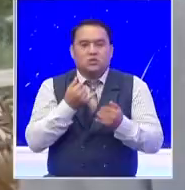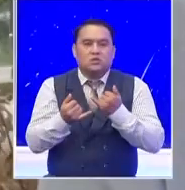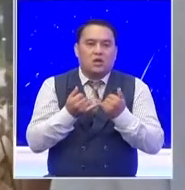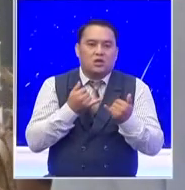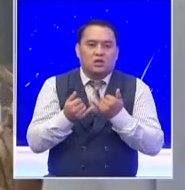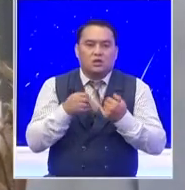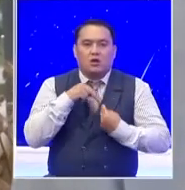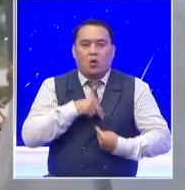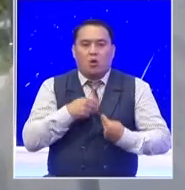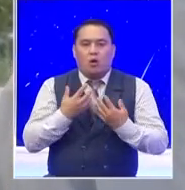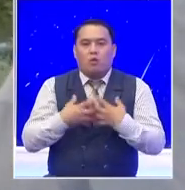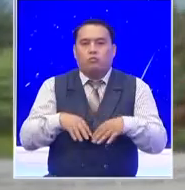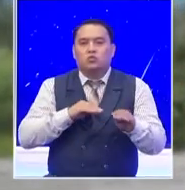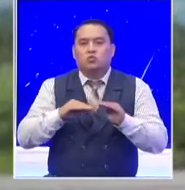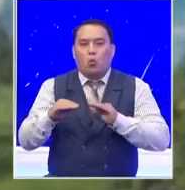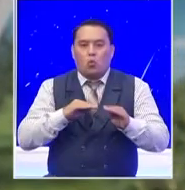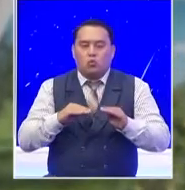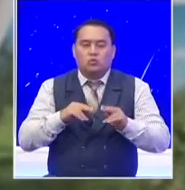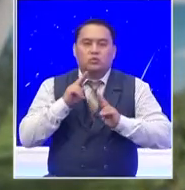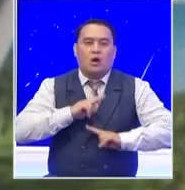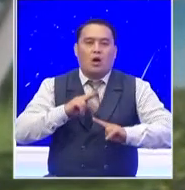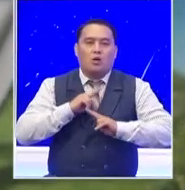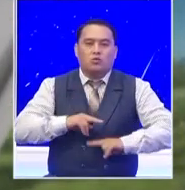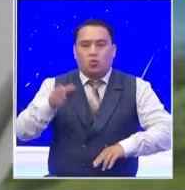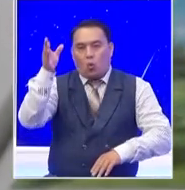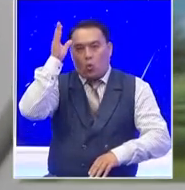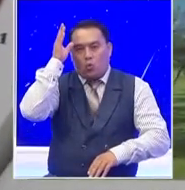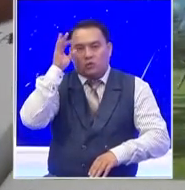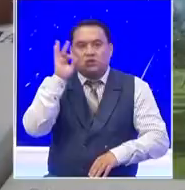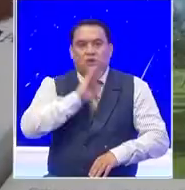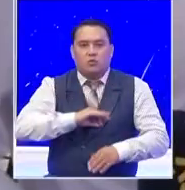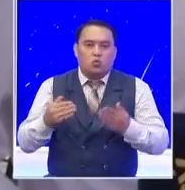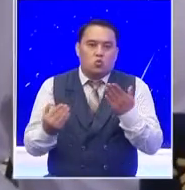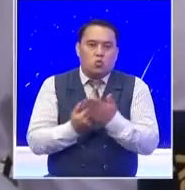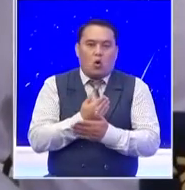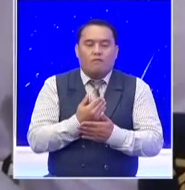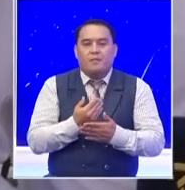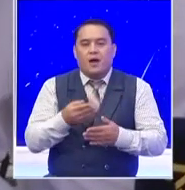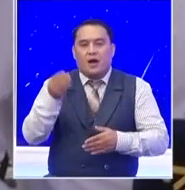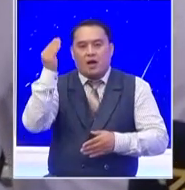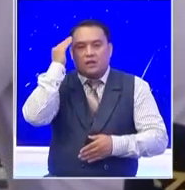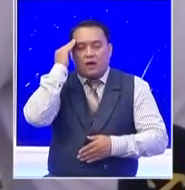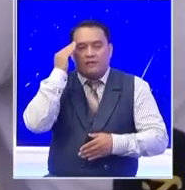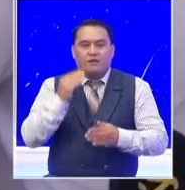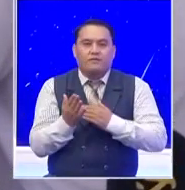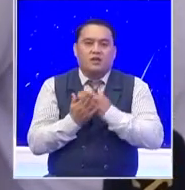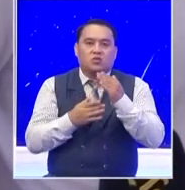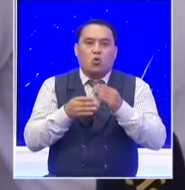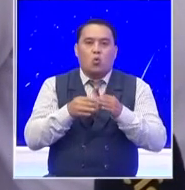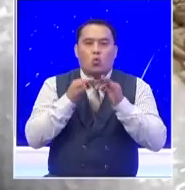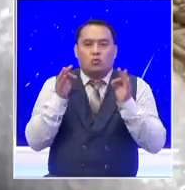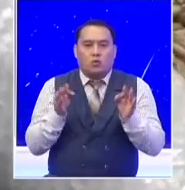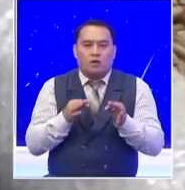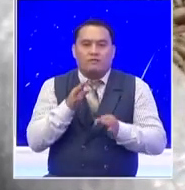и роботизированное оборудование. Благодаря сотрудничеству с учеными и применяемым инновационным подходам, урожайность выращиваемых культур в